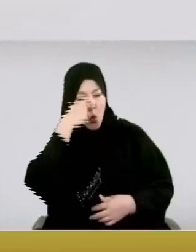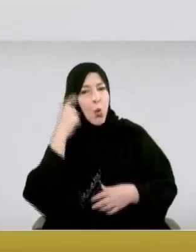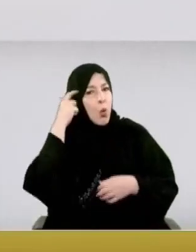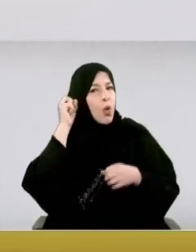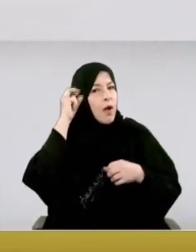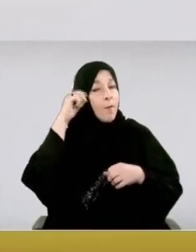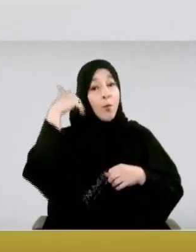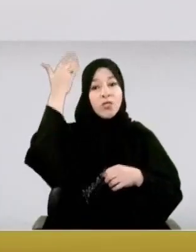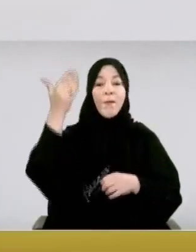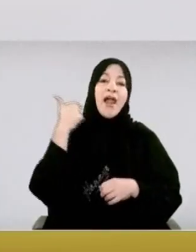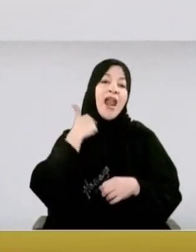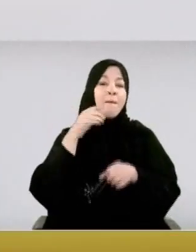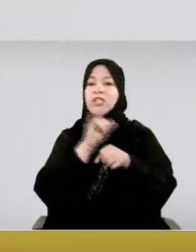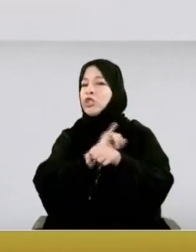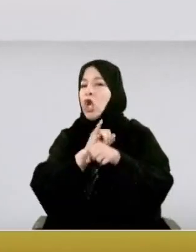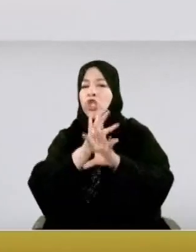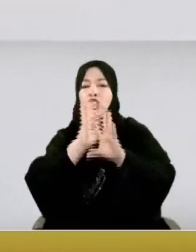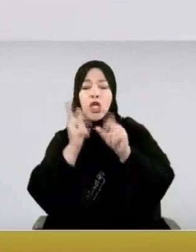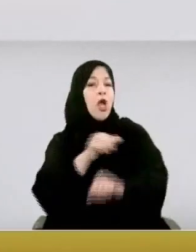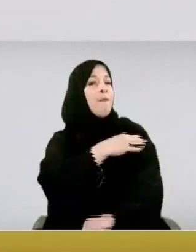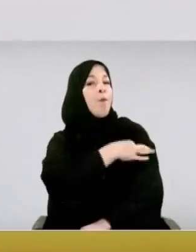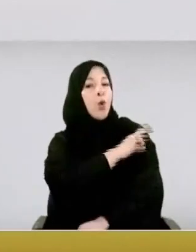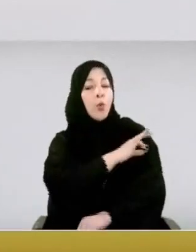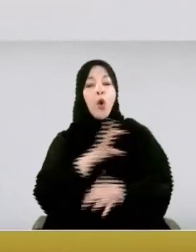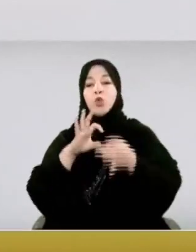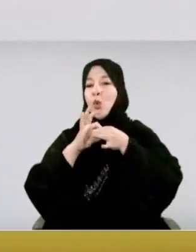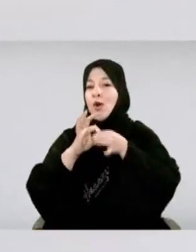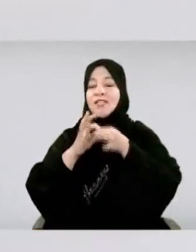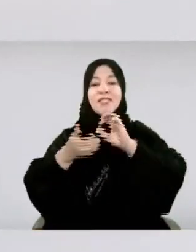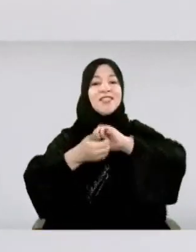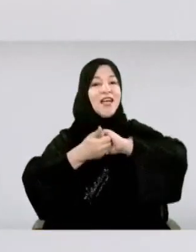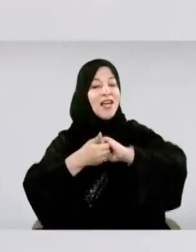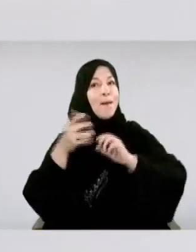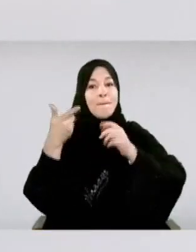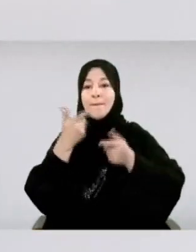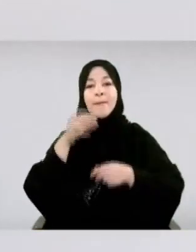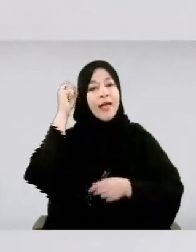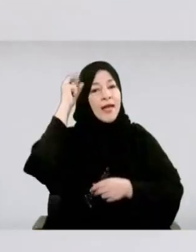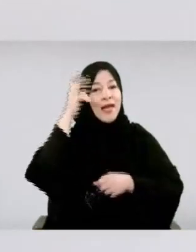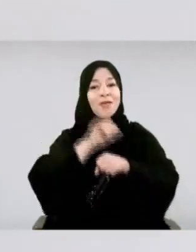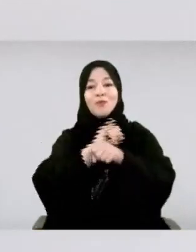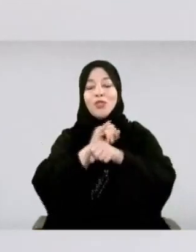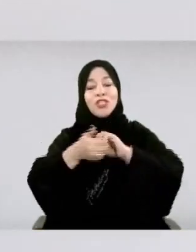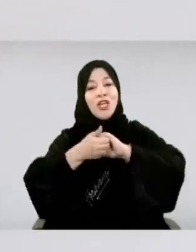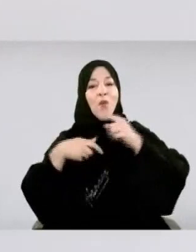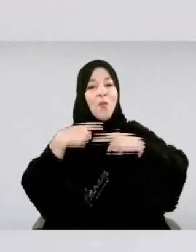أسوي تجارب علمية وكيف أعرضها، كذلك تواصل مع صديقاتي وزميلاتي المبتكرات في المشاريع الثانية،